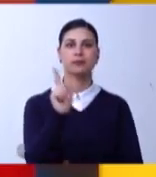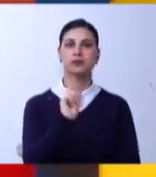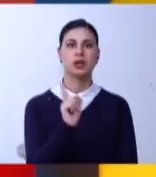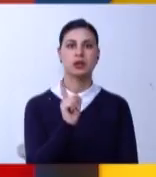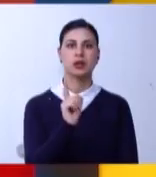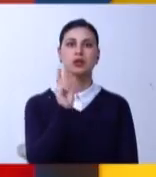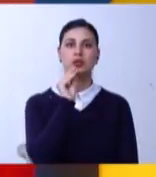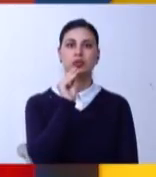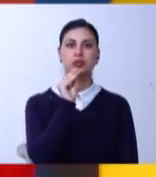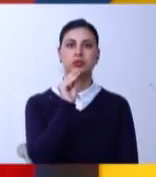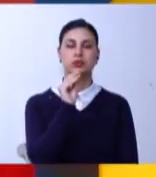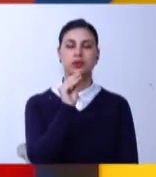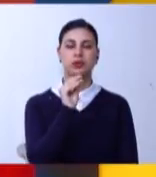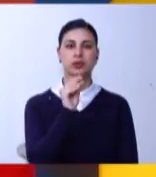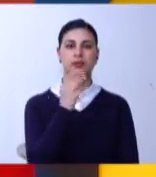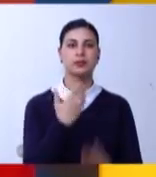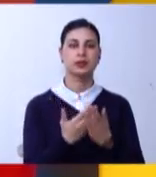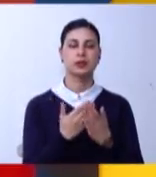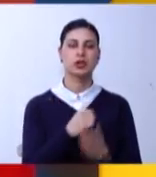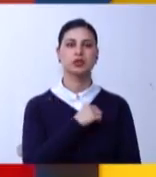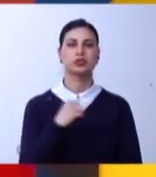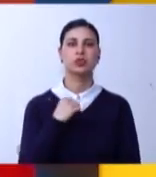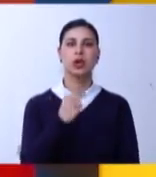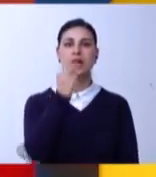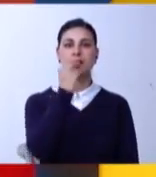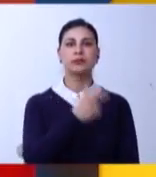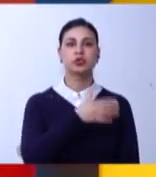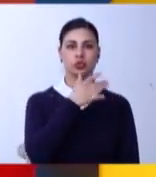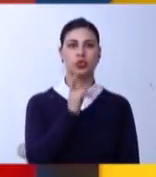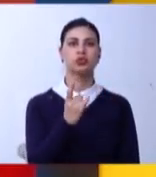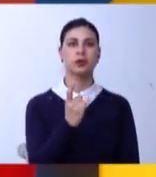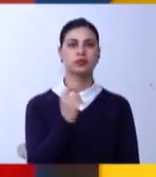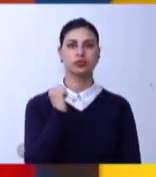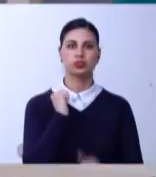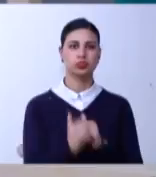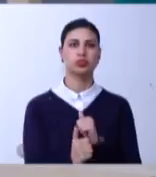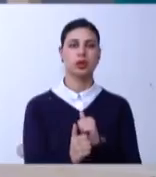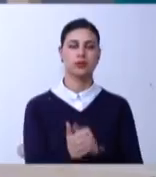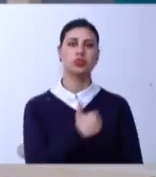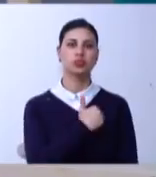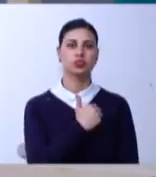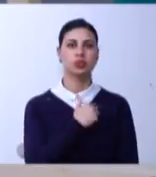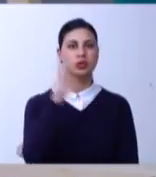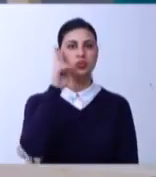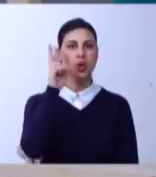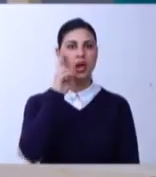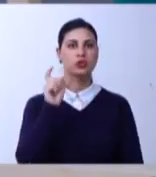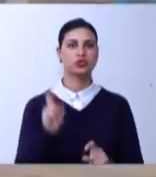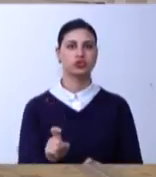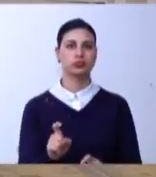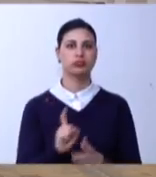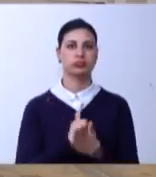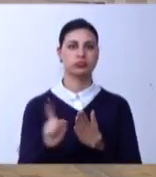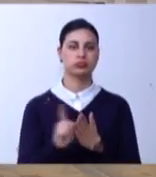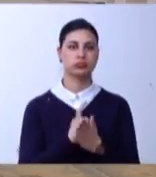არამედ უბრალოდ არა კვების დაწყებამდე, არამედ უშუალოდ კვების პროცესში ბავშვი სისტემატურად ითხოვს გავიდეს ტუალეტში.